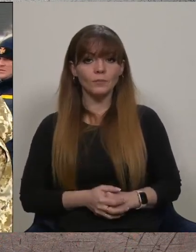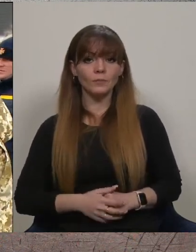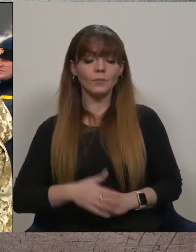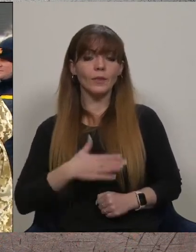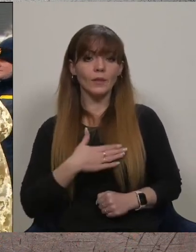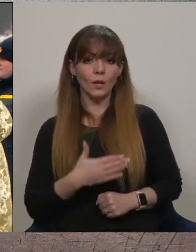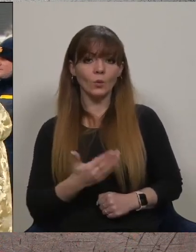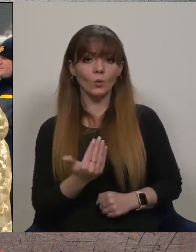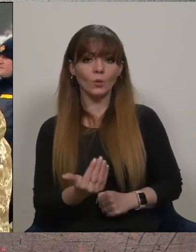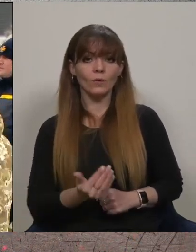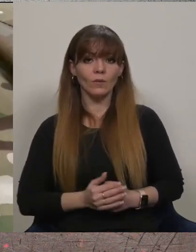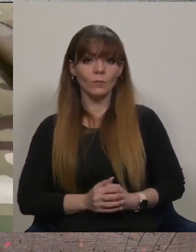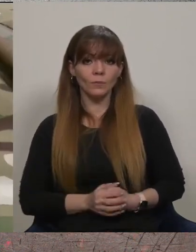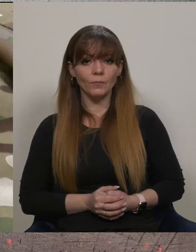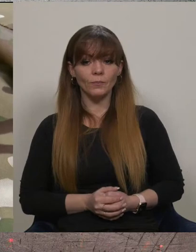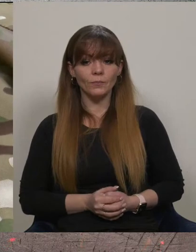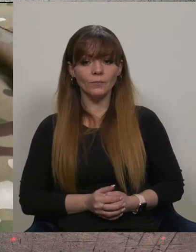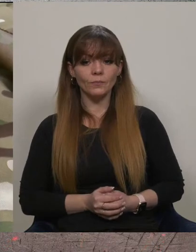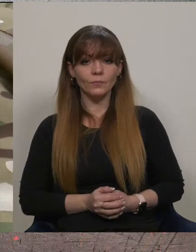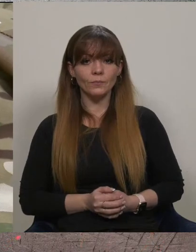Дякую.